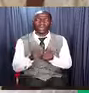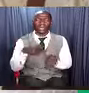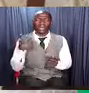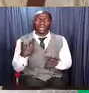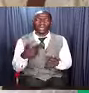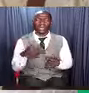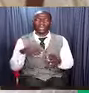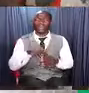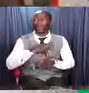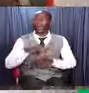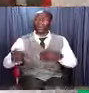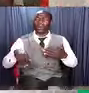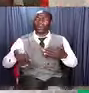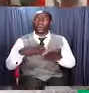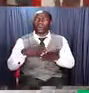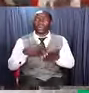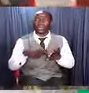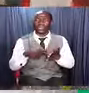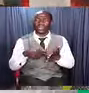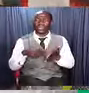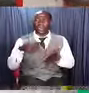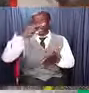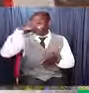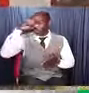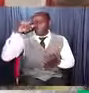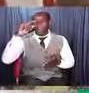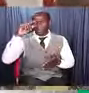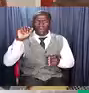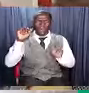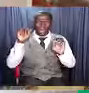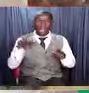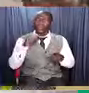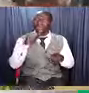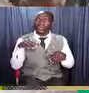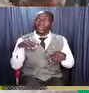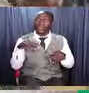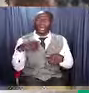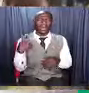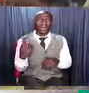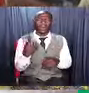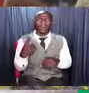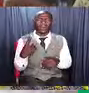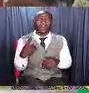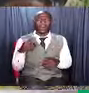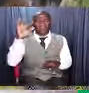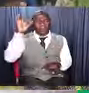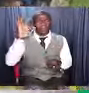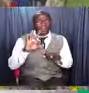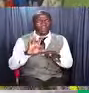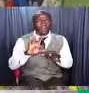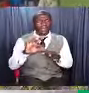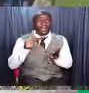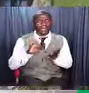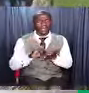Ni asante Bwana Yesu, tunakushukuru mchungaji. Hatuwezi wenyewe Bwana. Imani yenye kukaa.